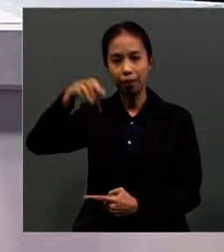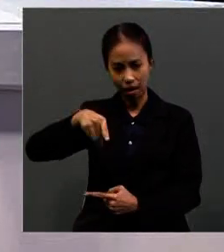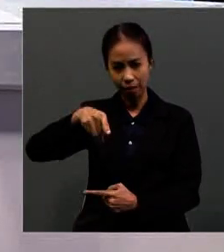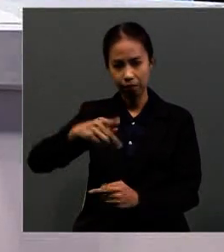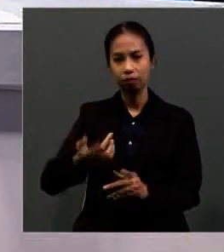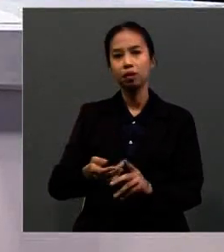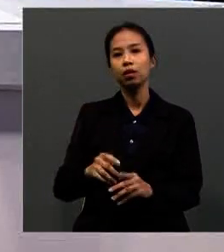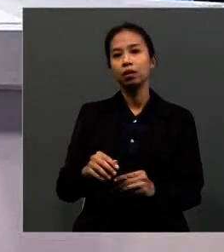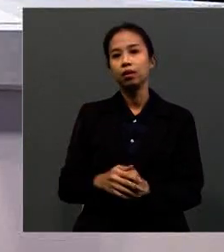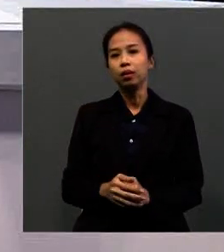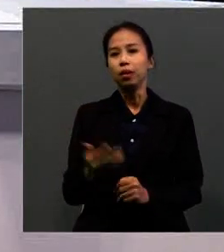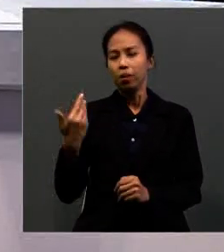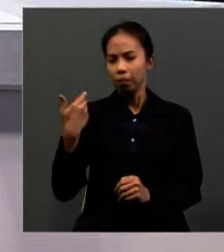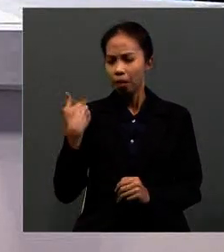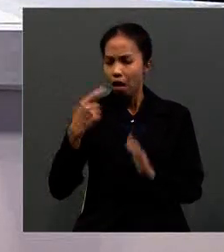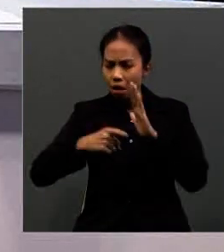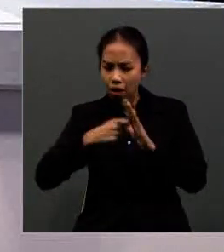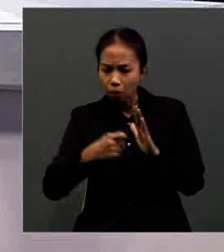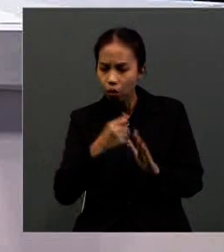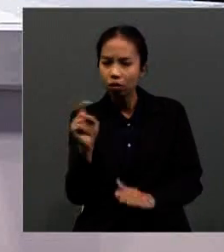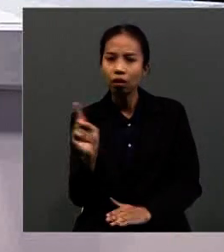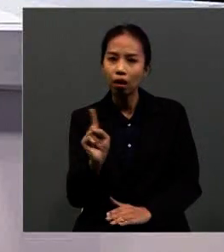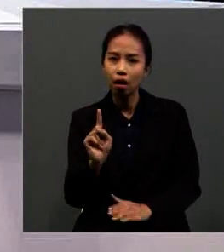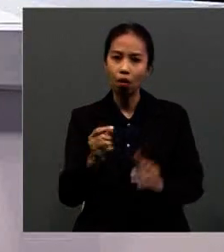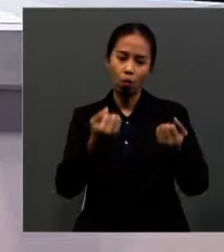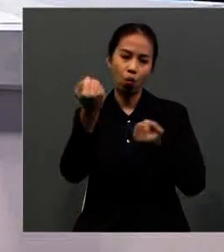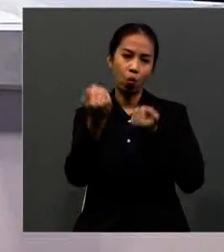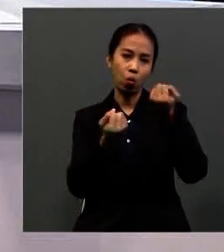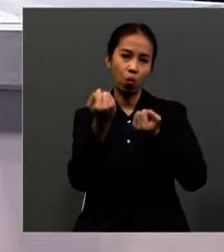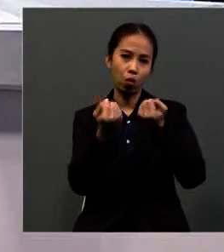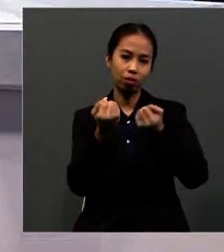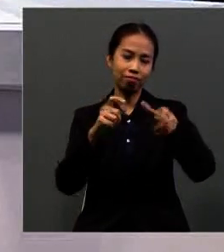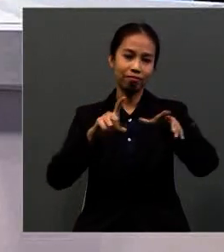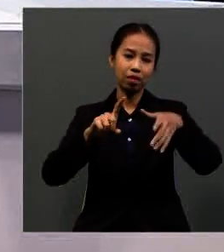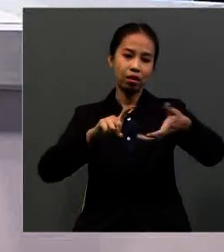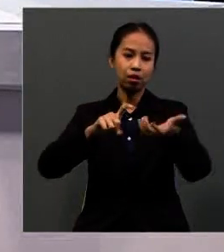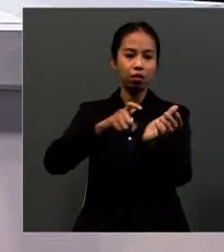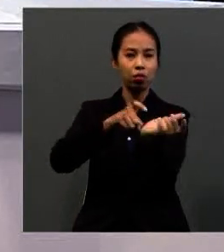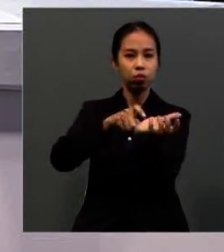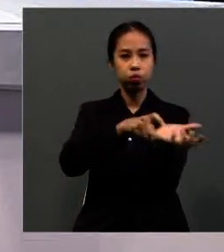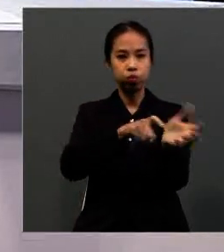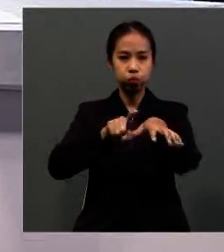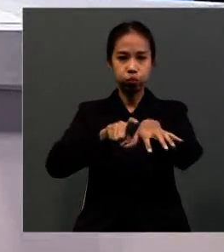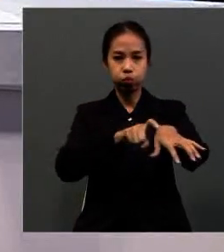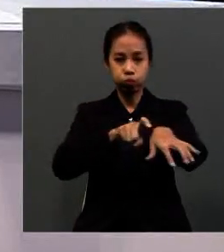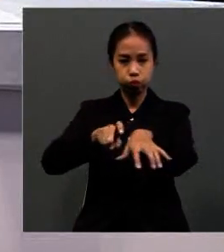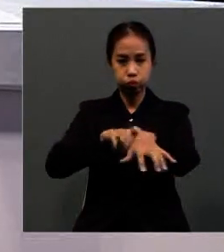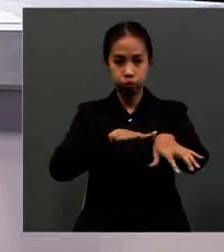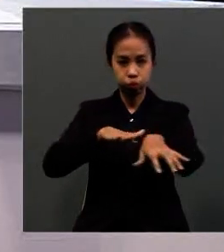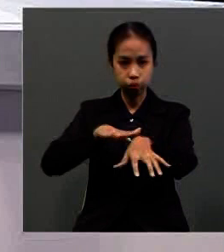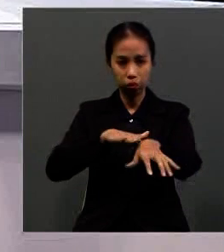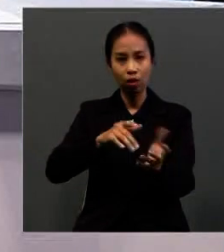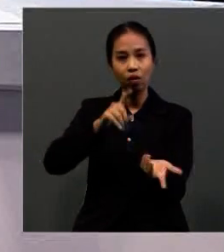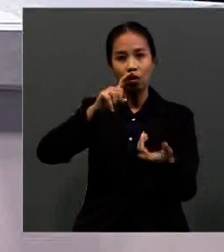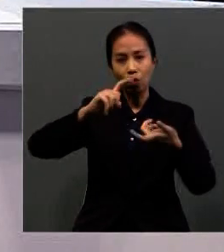งเนินกลางดงสาเหตุแบบนี้รถเทรลเลอร์เป็นรถพ่วงเนี่ยวิ่งลงเนินมาด้วยความเร็ว